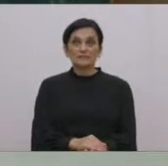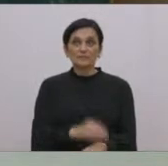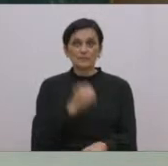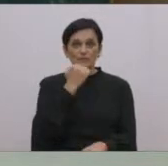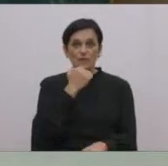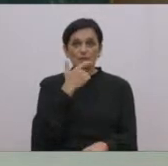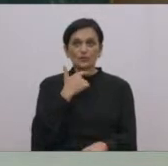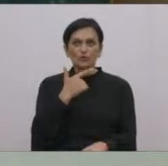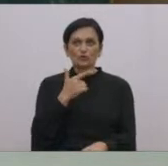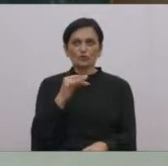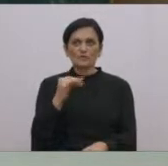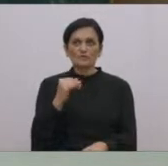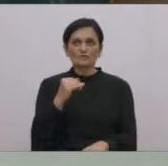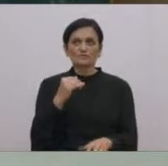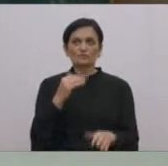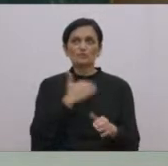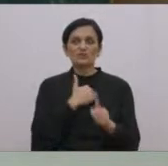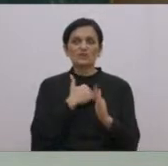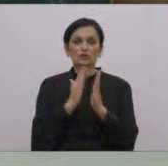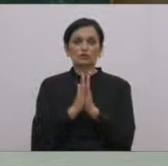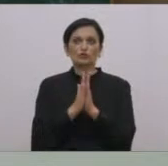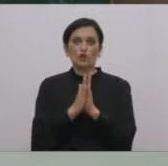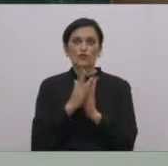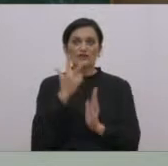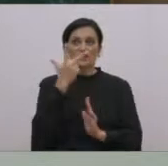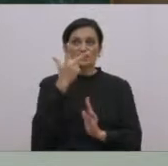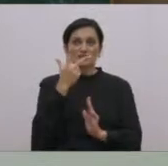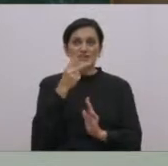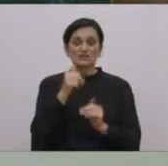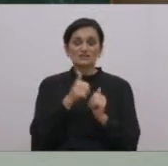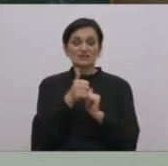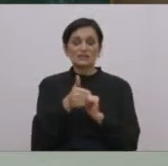მადლობა ბატონო გია. თავიდანვე მინდა გთხოვოთ ნახევარწუთის დამატება.